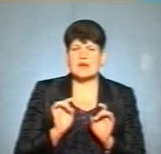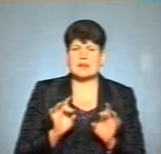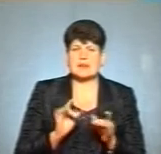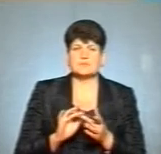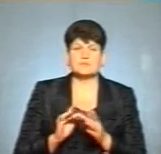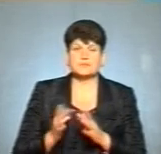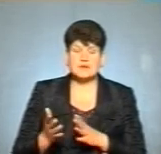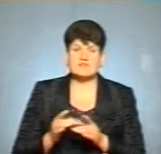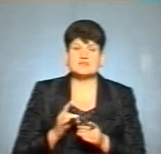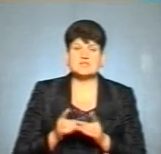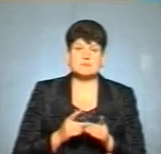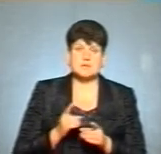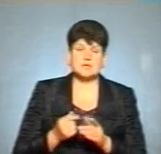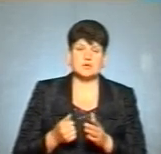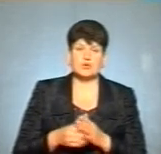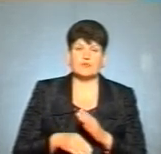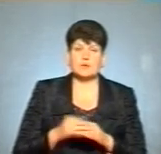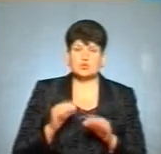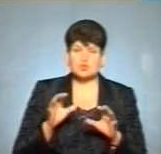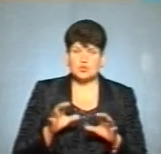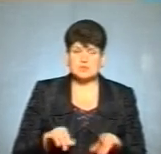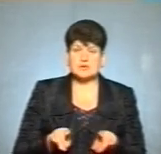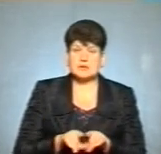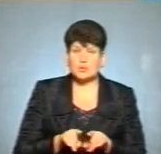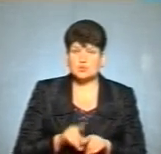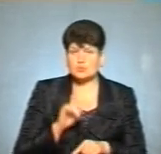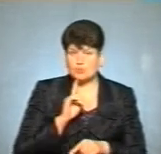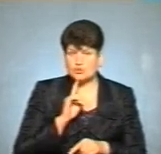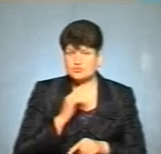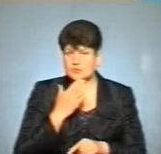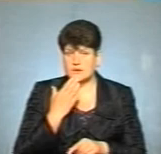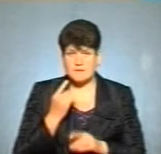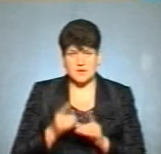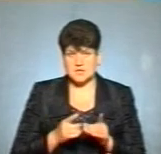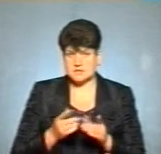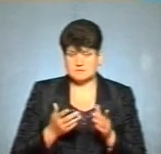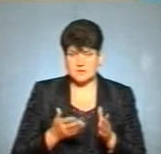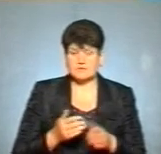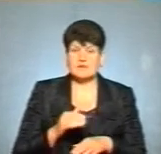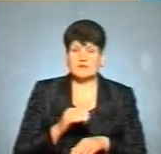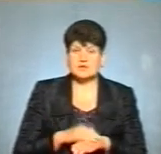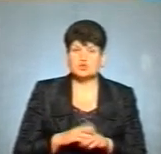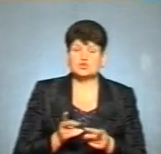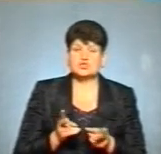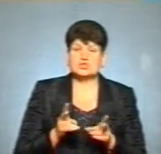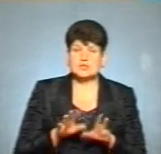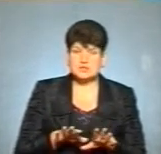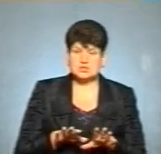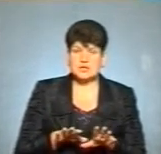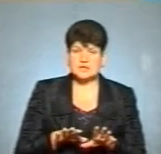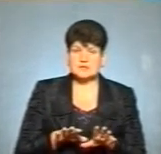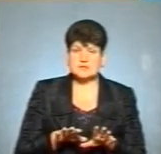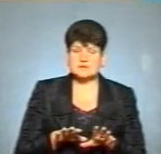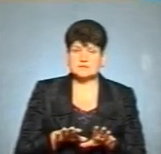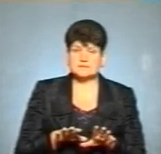В змінах до виборчого кодексу також поки що немає змін, тобто вона фактично залишається, скажімо так, на відкуп